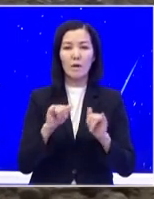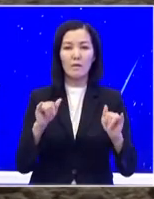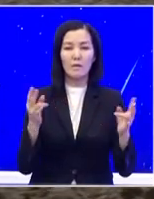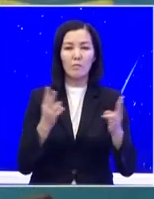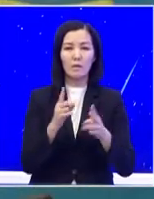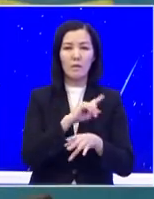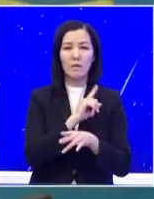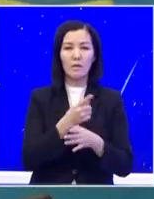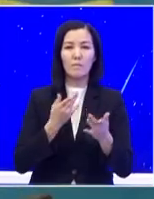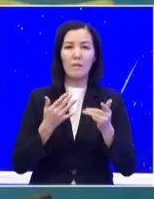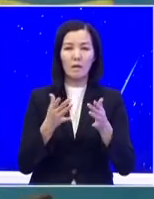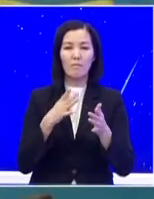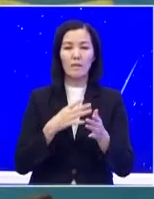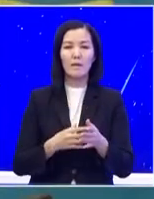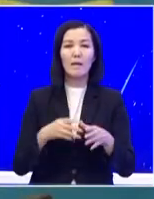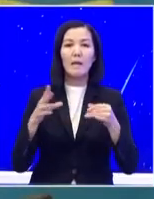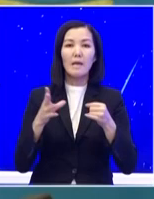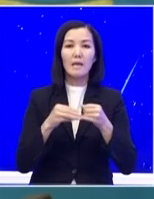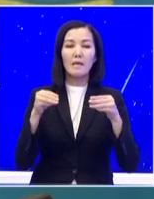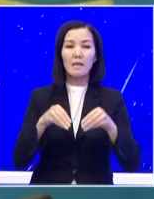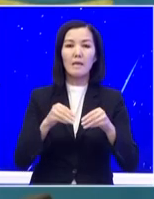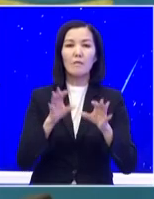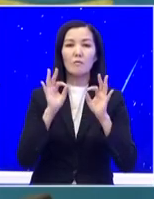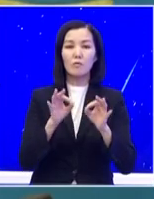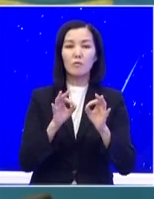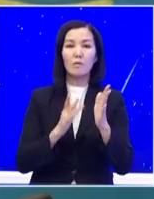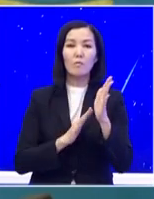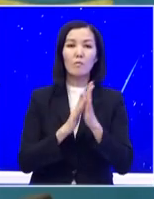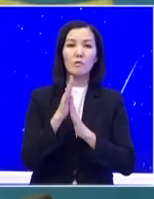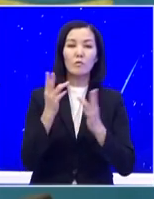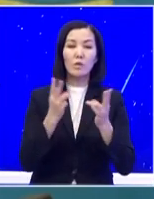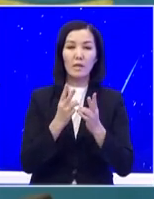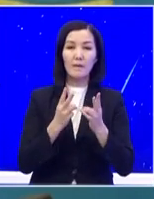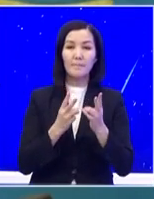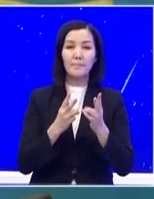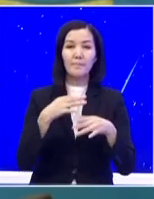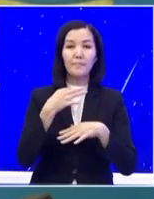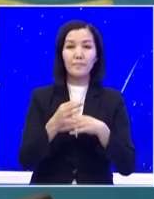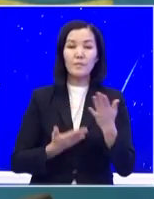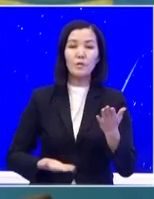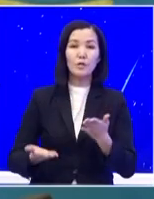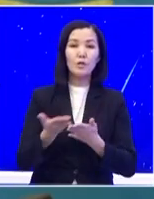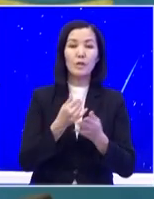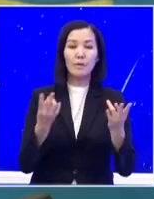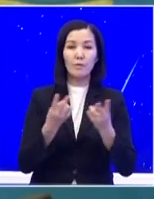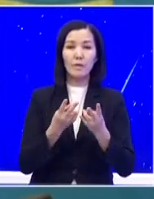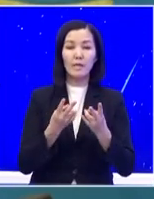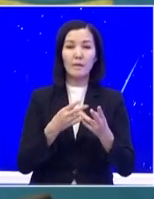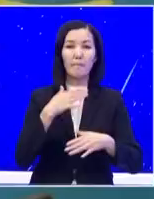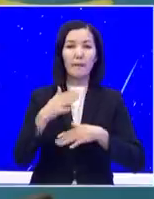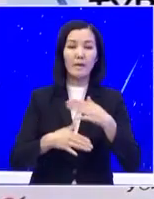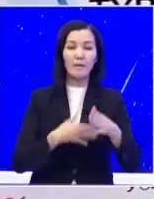басшысы. Еккен, егіннің бәрін дұрыстап өсіру керек, собрать урожай. И самое главное,